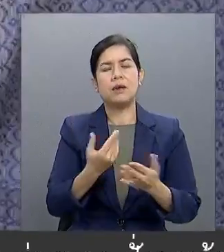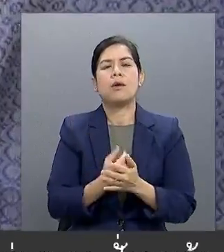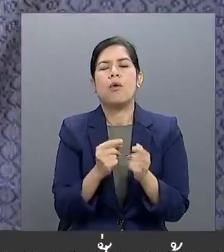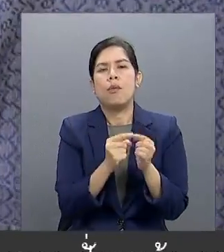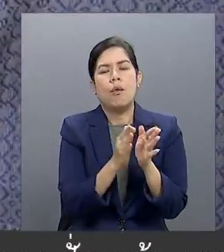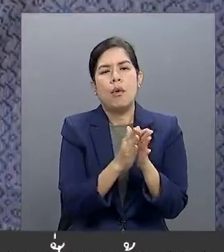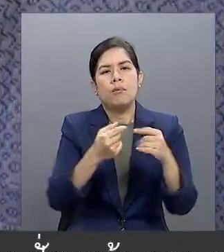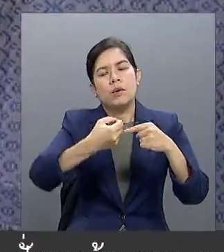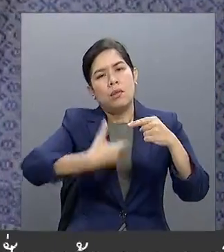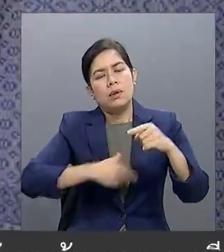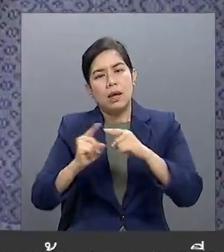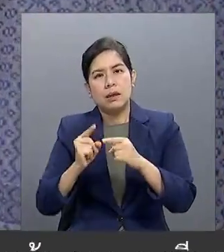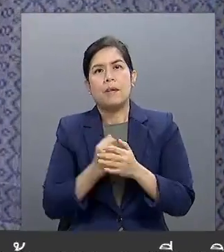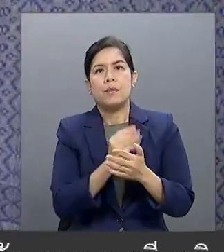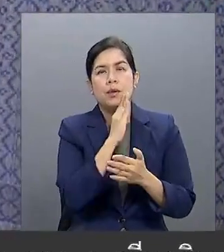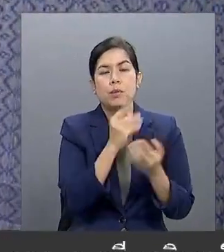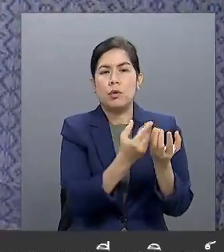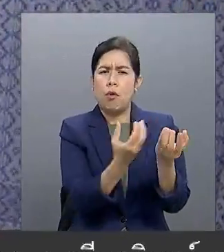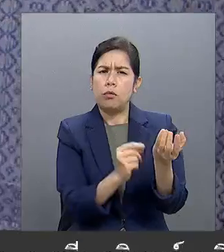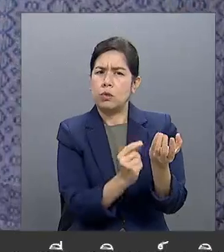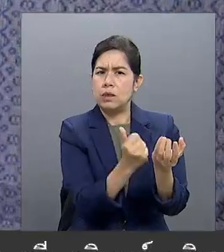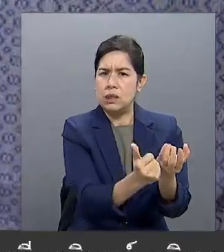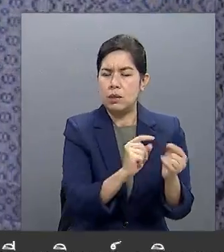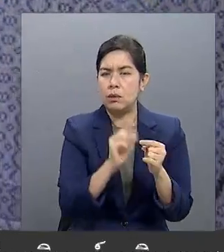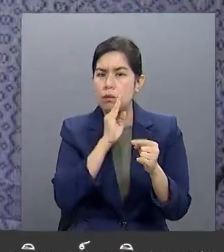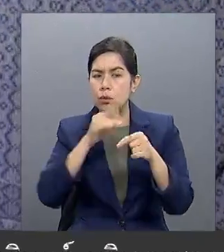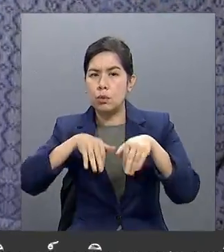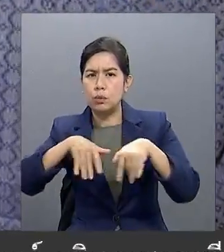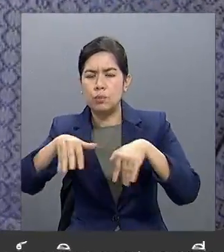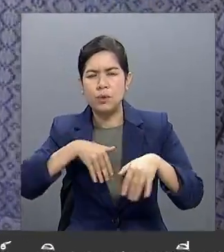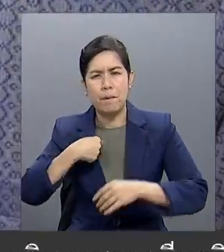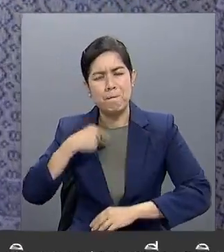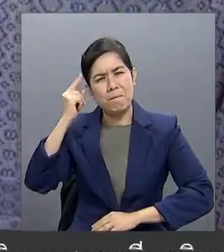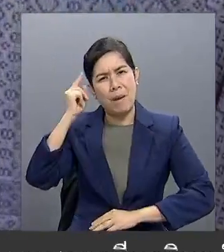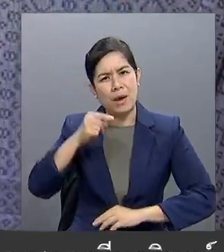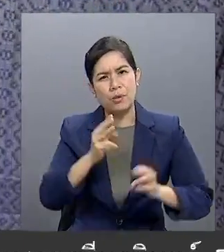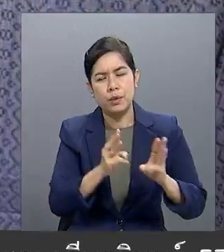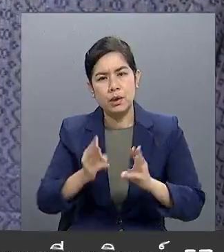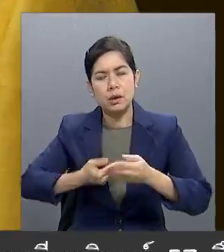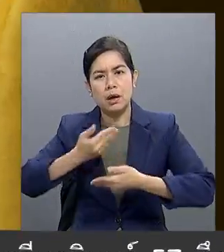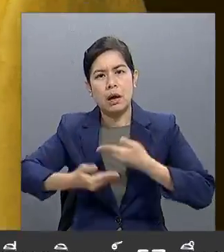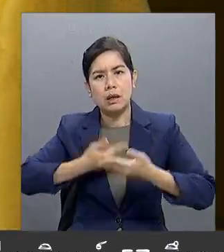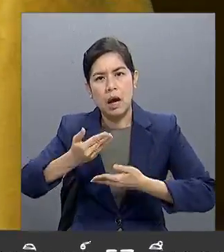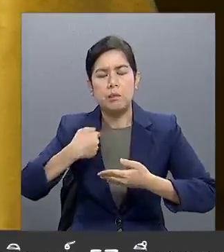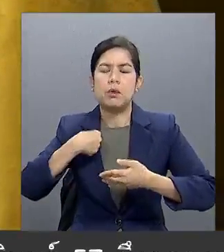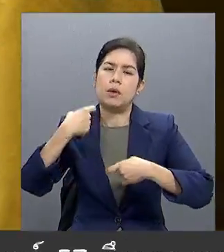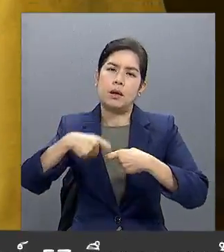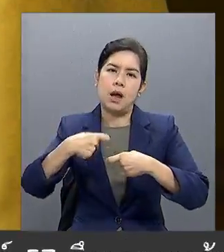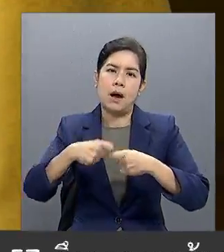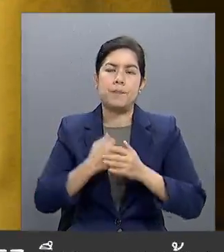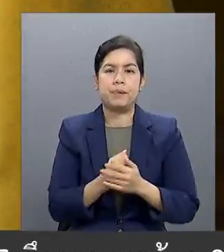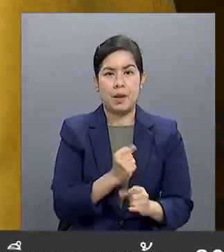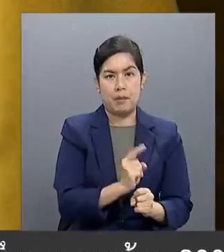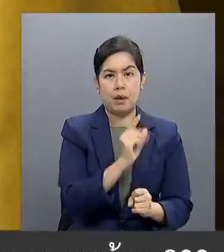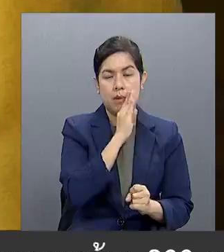ของเราดียังไงแต่ชุมชนขาดทักษะในการเป็นผู้ประกอบการนะคะก็จะลำบากนิดนึงในการที่ว่าถ้างานวิจัยเสร็จเนี่ย